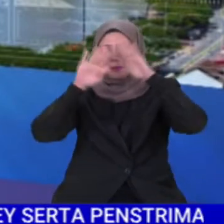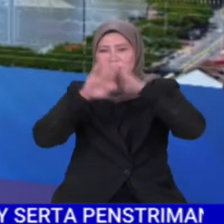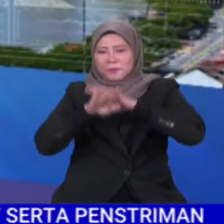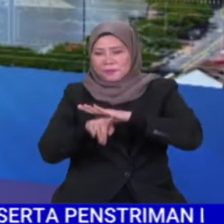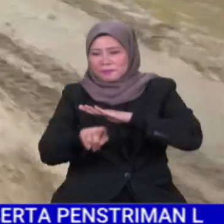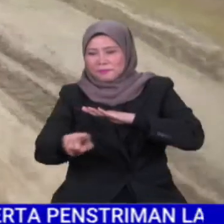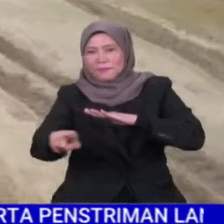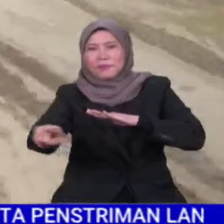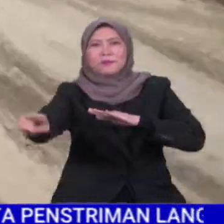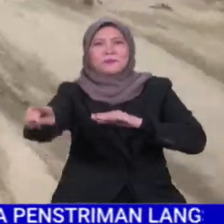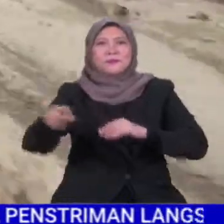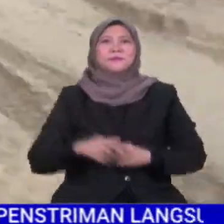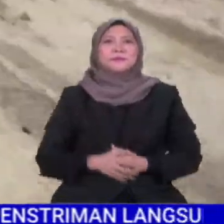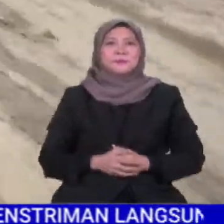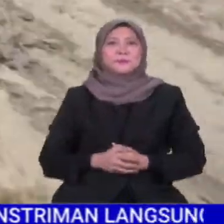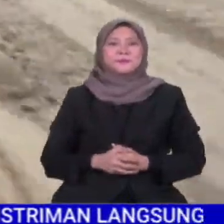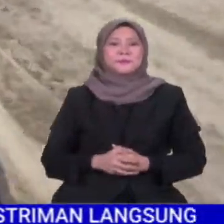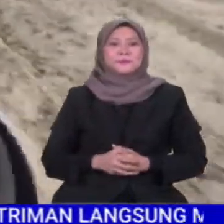pedalaman.